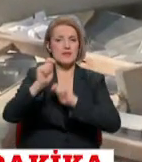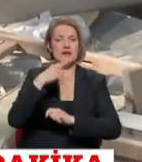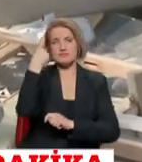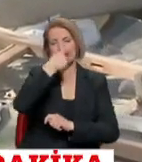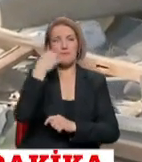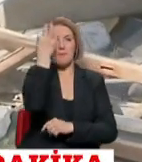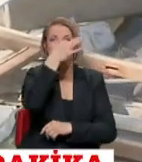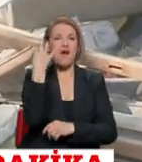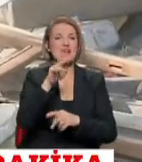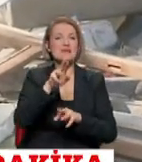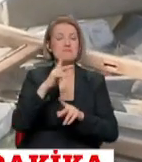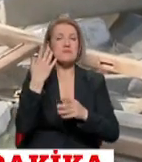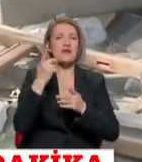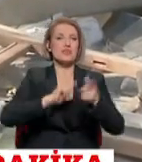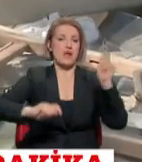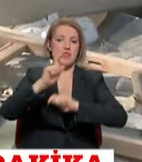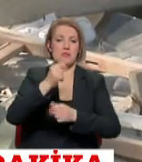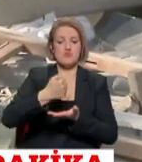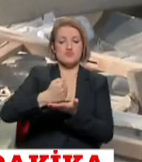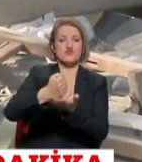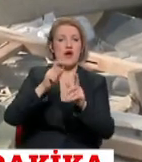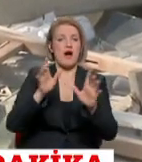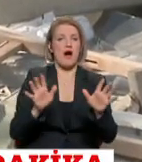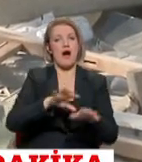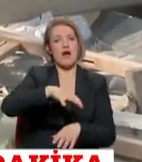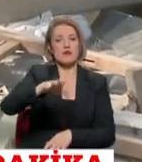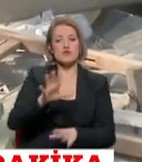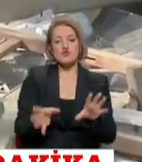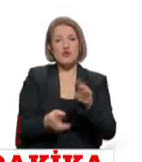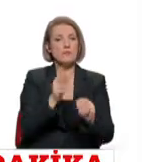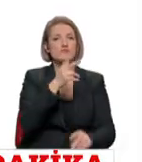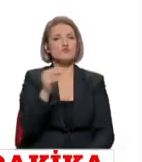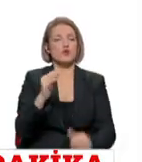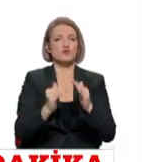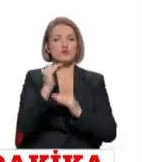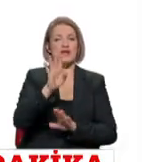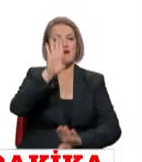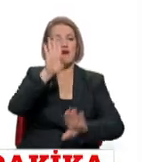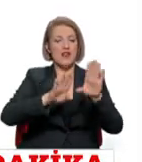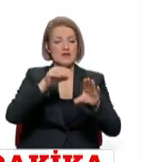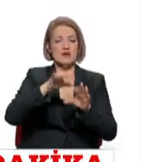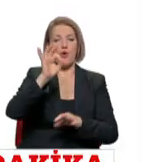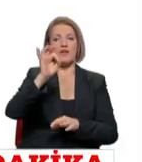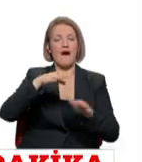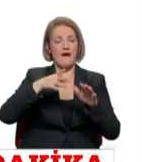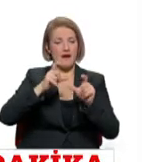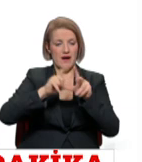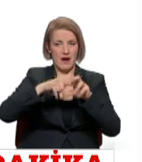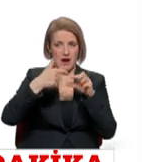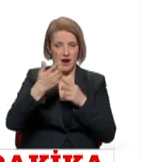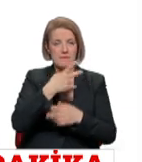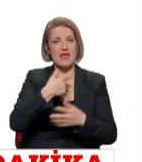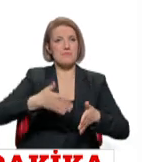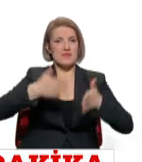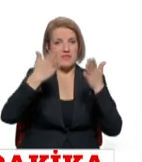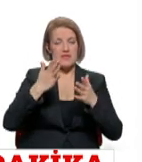bir takım tadilat işlemlerine para ayrılmış ve toplam tutar 3 milyonun üzerinde. İhalenin içinde otogar var, belediye binası, kapalı